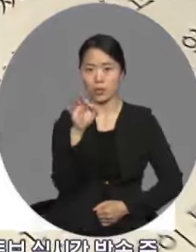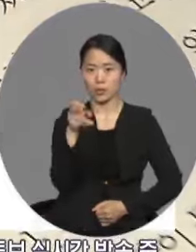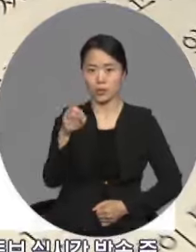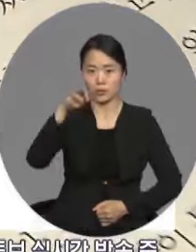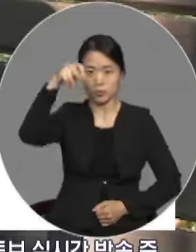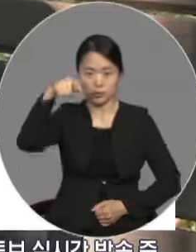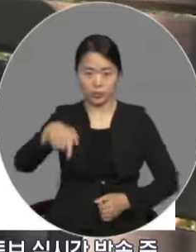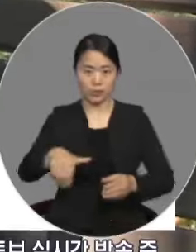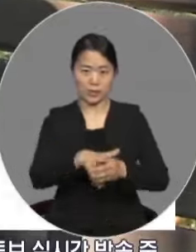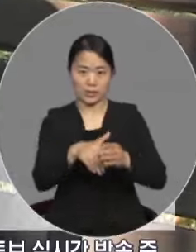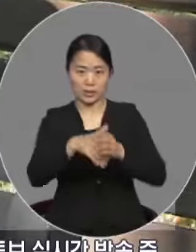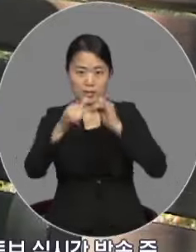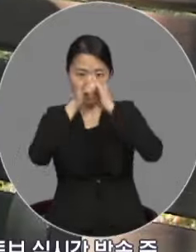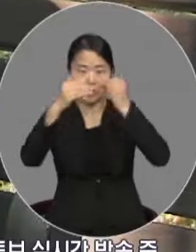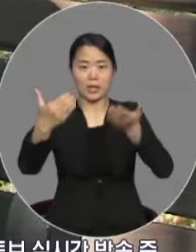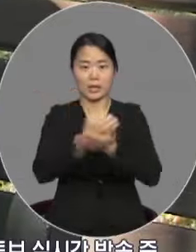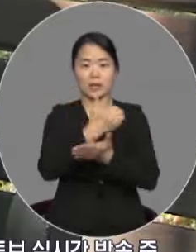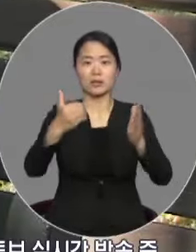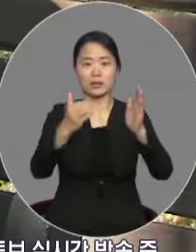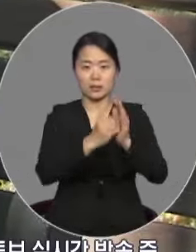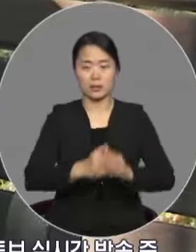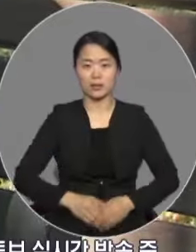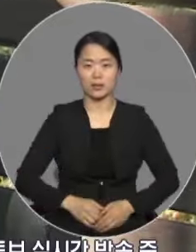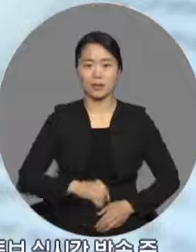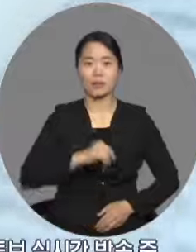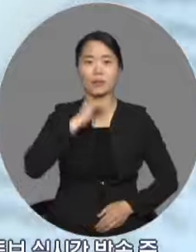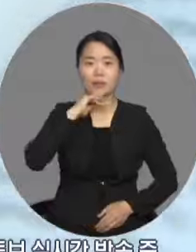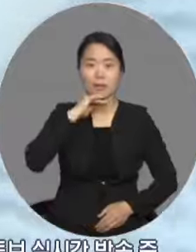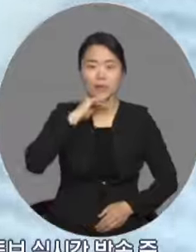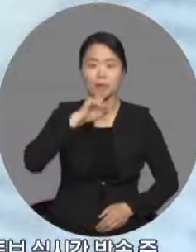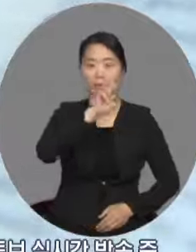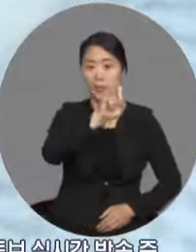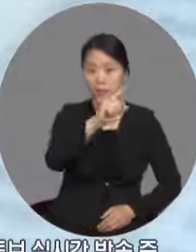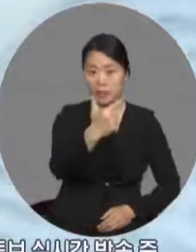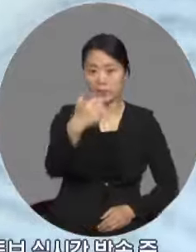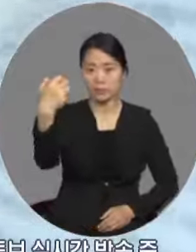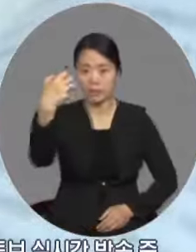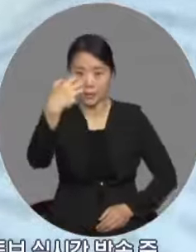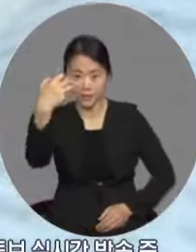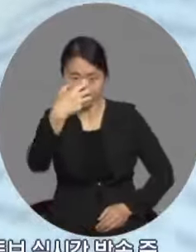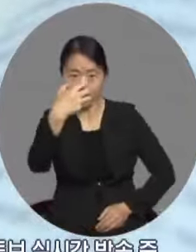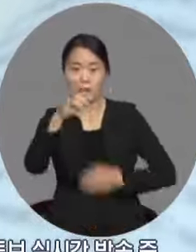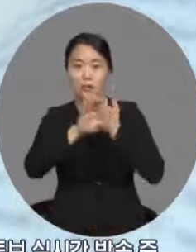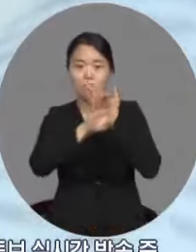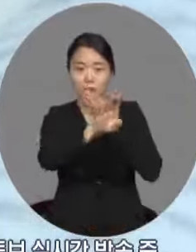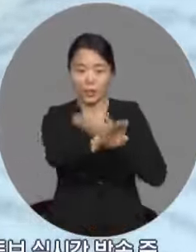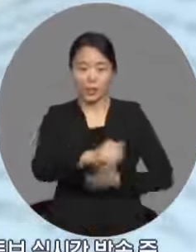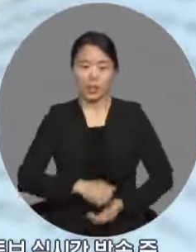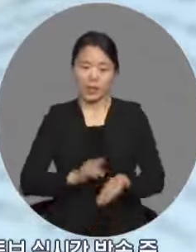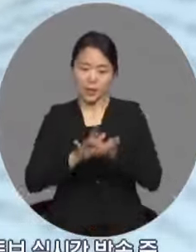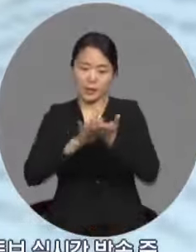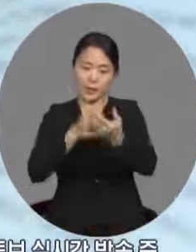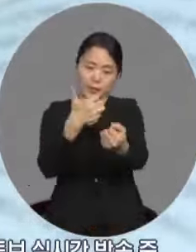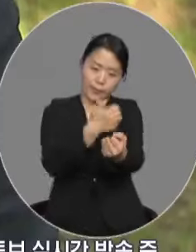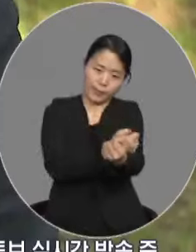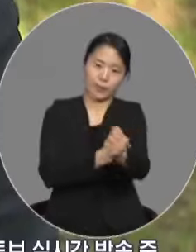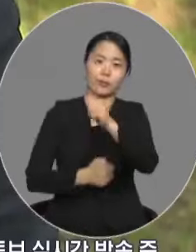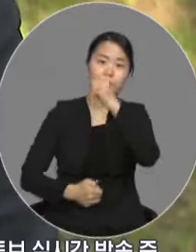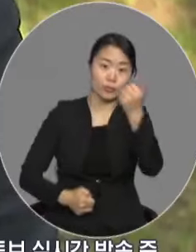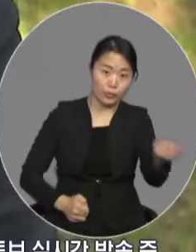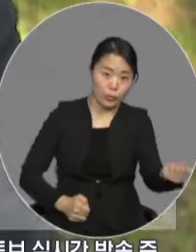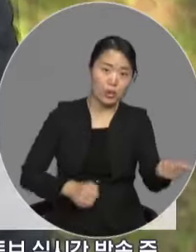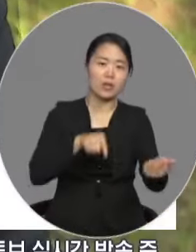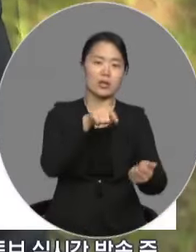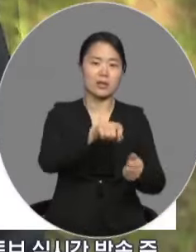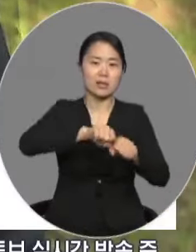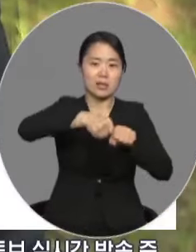수상했습니다. 만 85세 이상은 존엄사를 강제하는 가상의 미래 사회를 다룬 작품입니다. 만약에